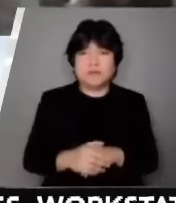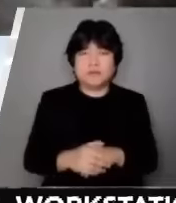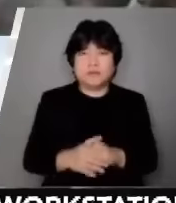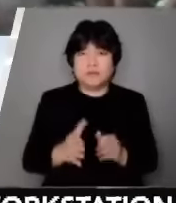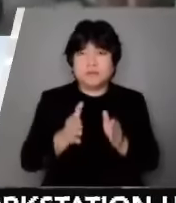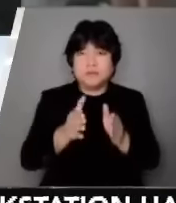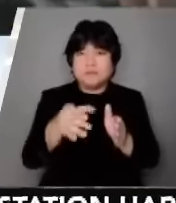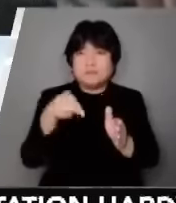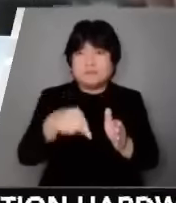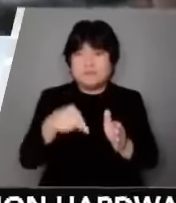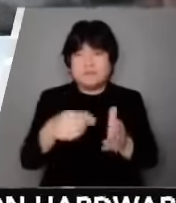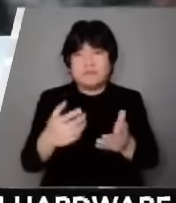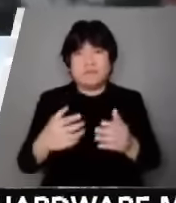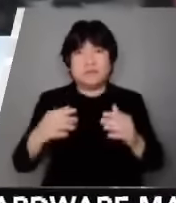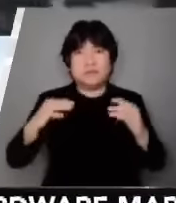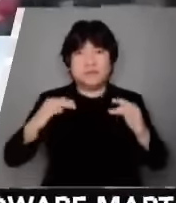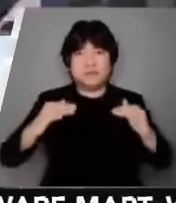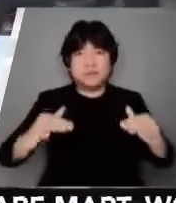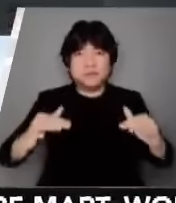kanila.